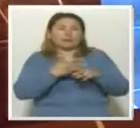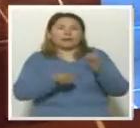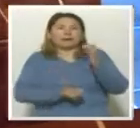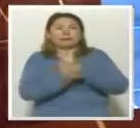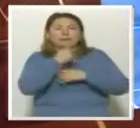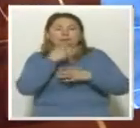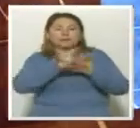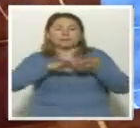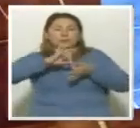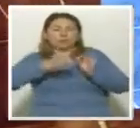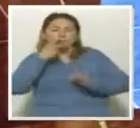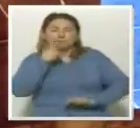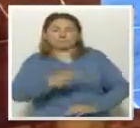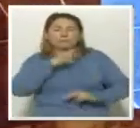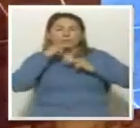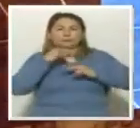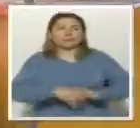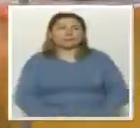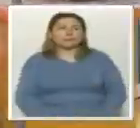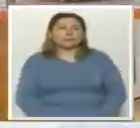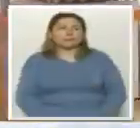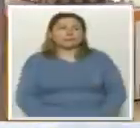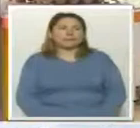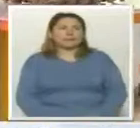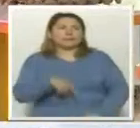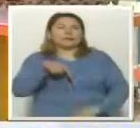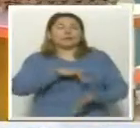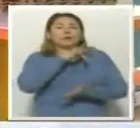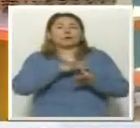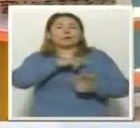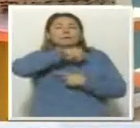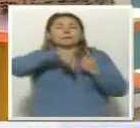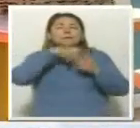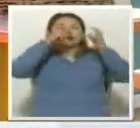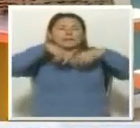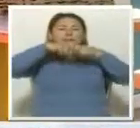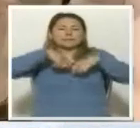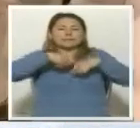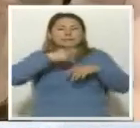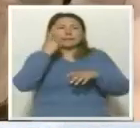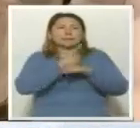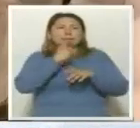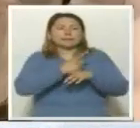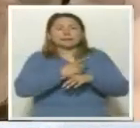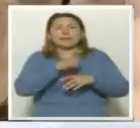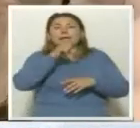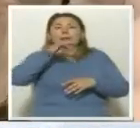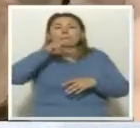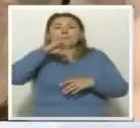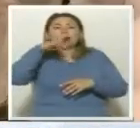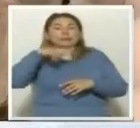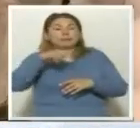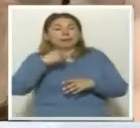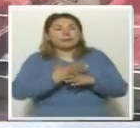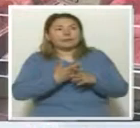анықтады. Тақырыпты Гүлайна Мерген тарқатады. Шағын және орта бизнесті тексеруге тыйым салынғаннан кейін санэпидқадағалау